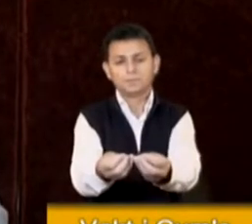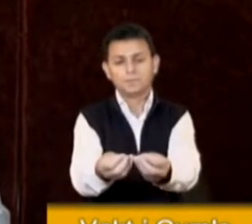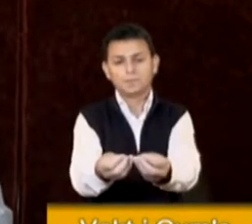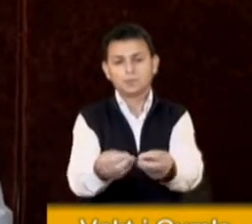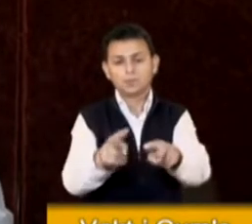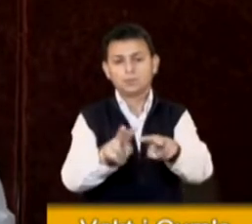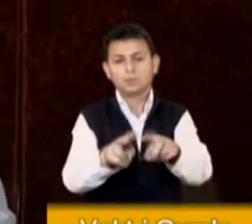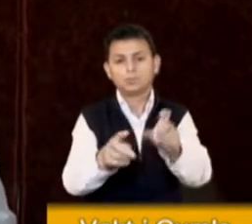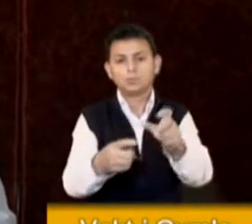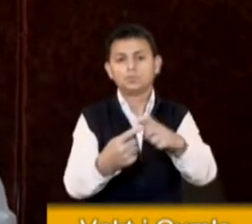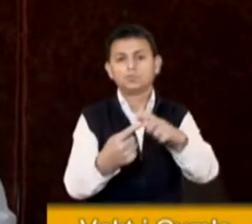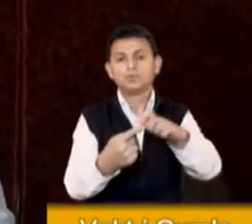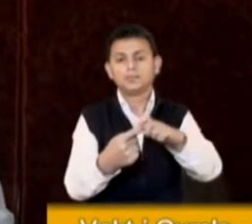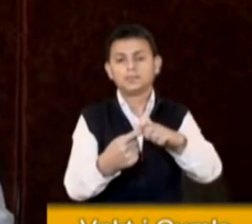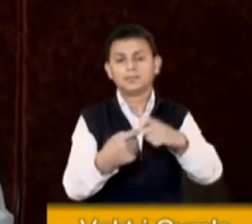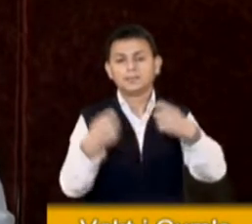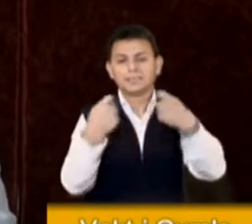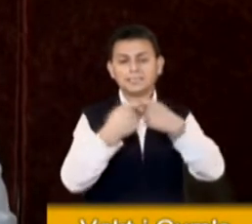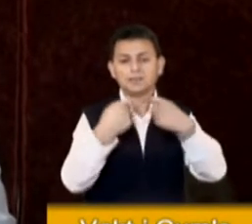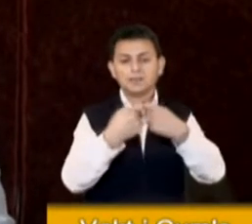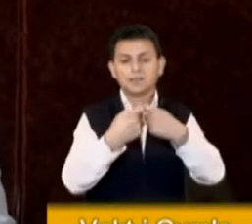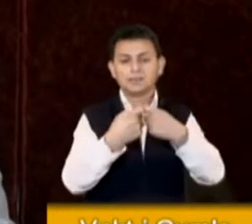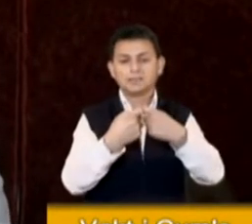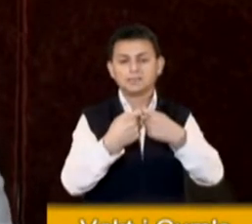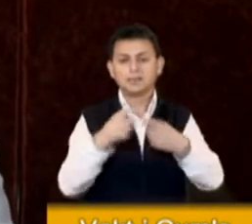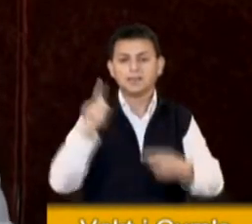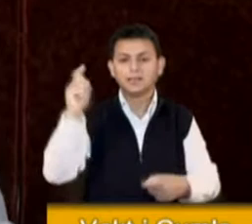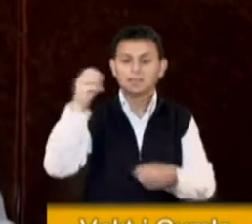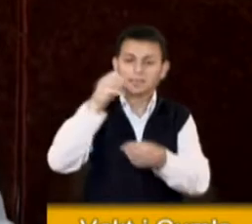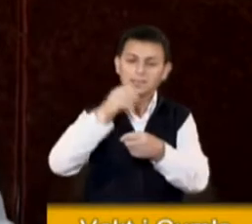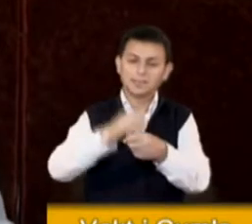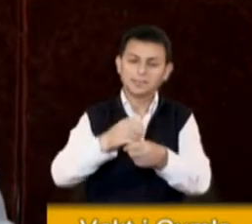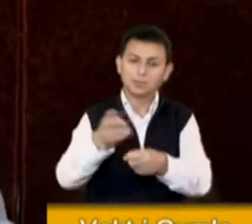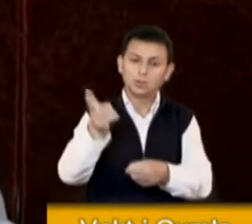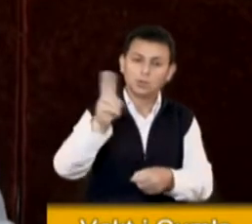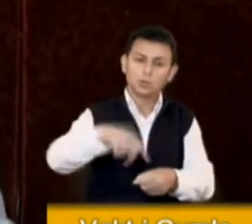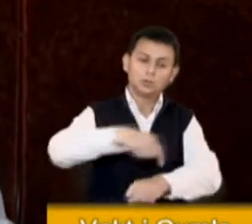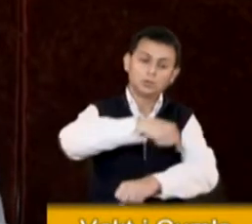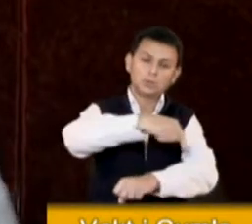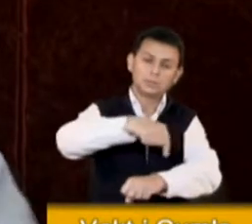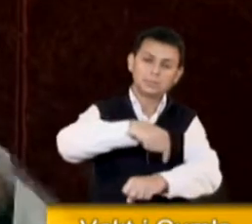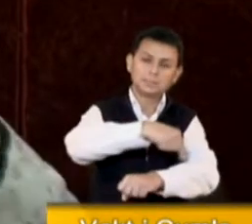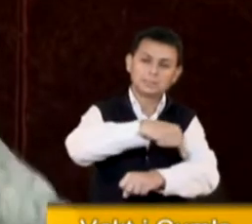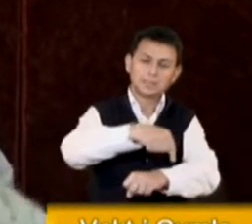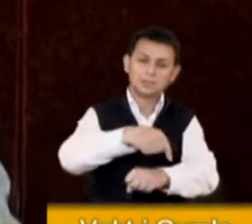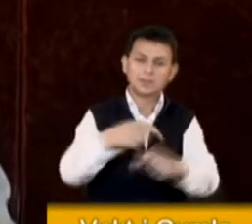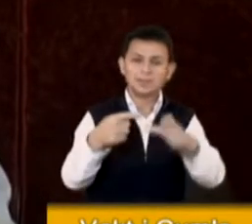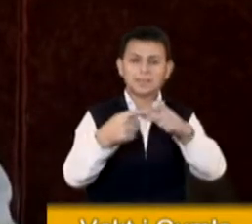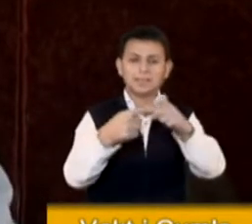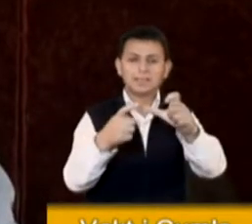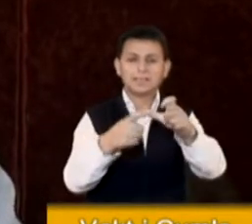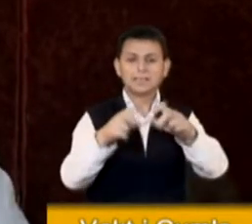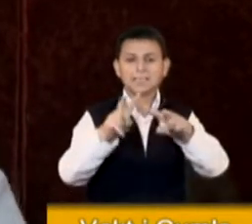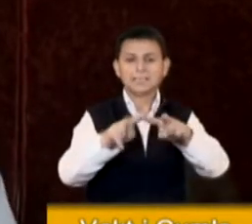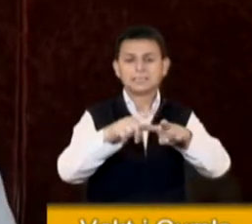düştüğünde Esma binti Ümeys ile evliydi. Hanımı Esma binti Ümeys. Muhterem müminler, geriye